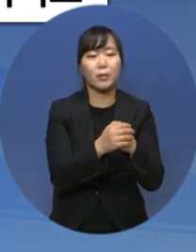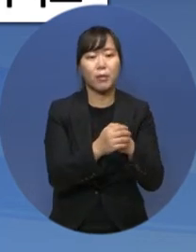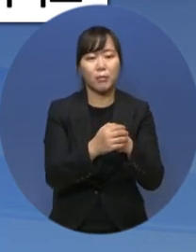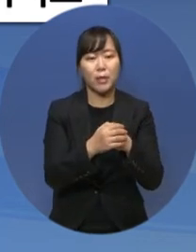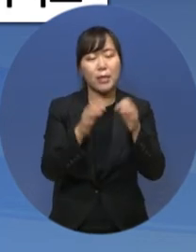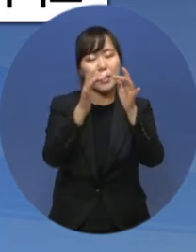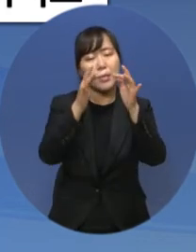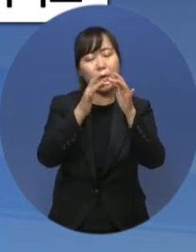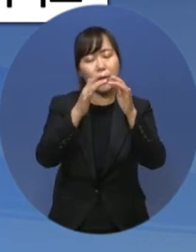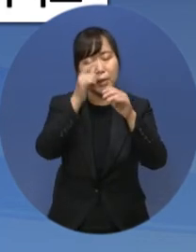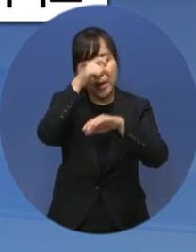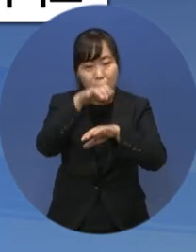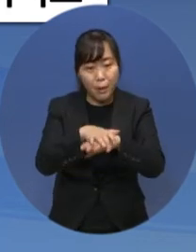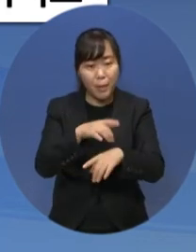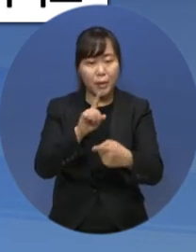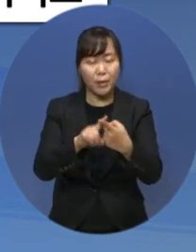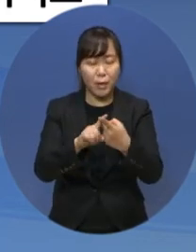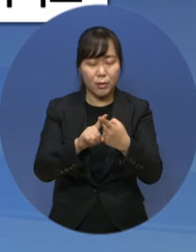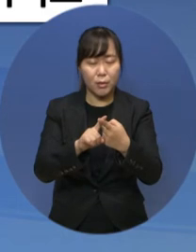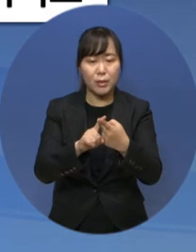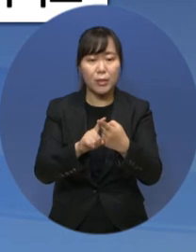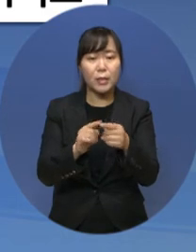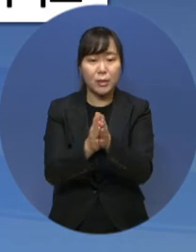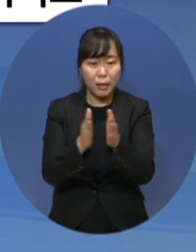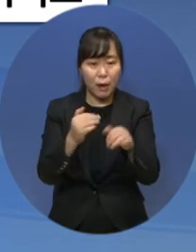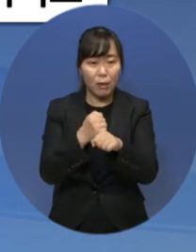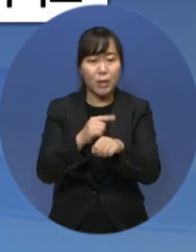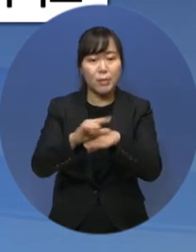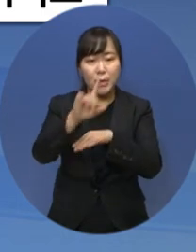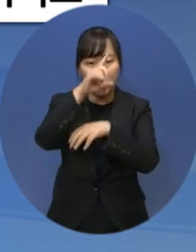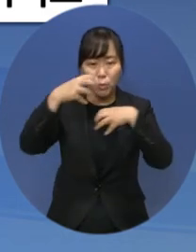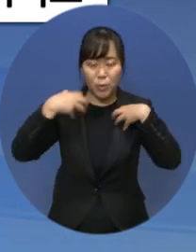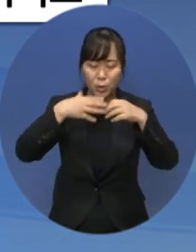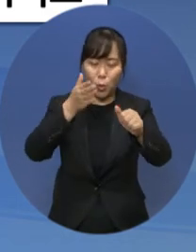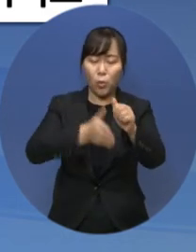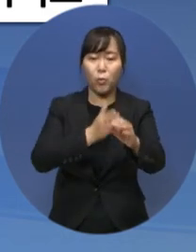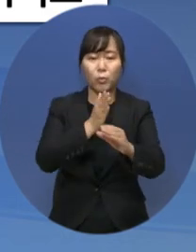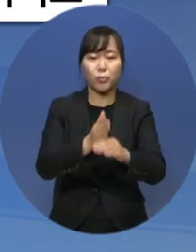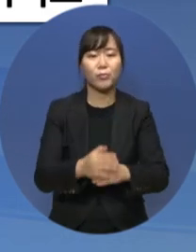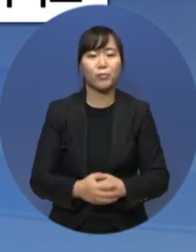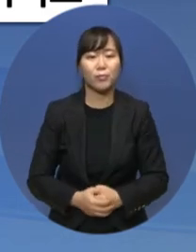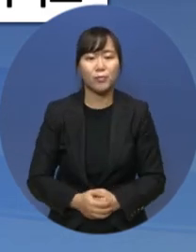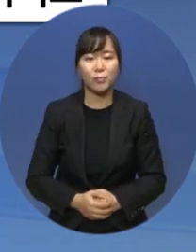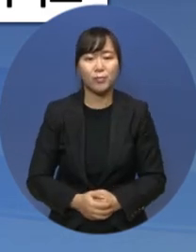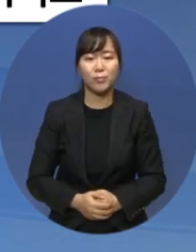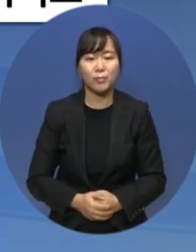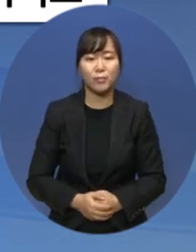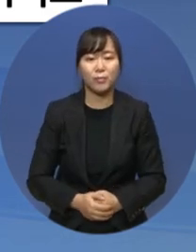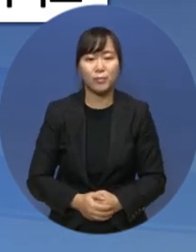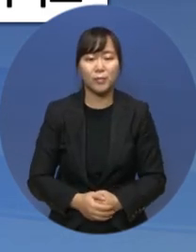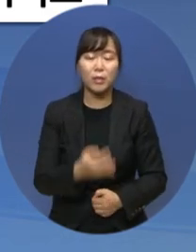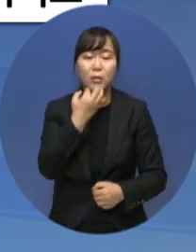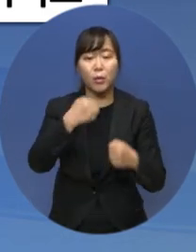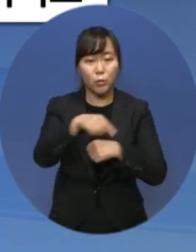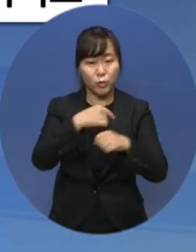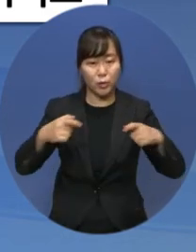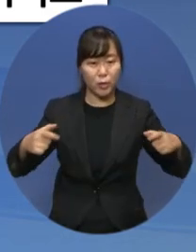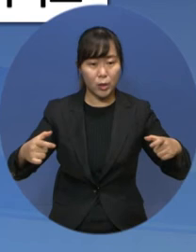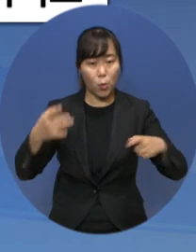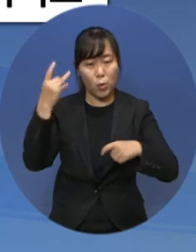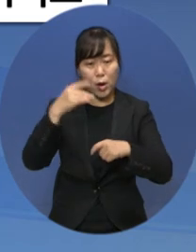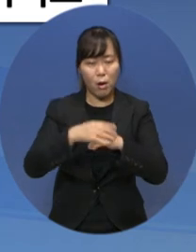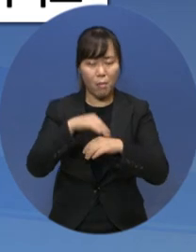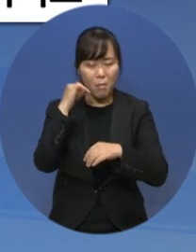비대면 예배를 실시하는 조치를 시행하도록 지방자치단체에 권고합니다. 수도권에 대해서는